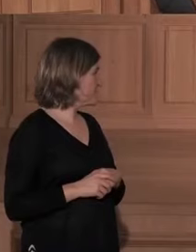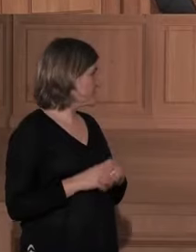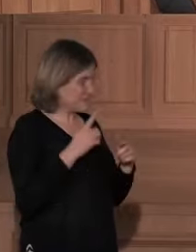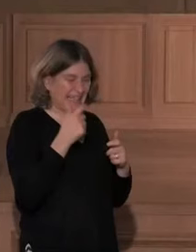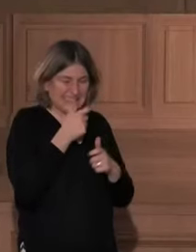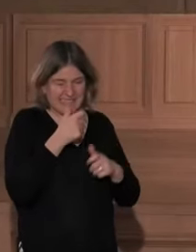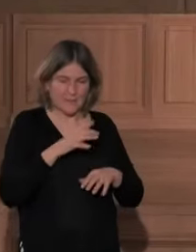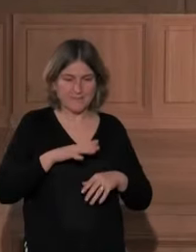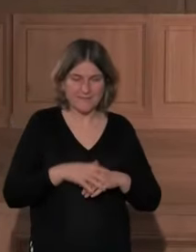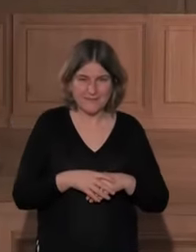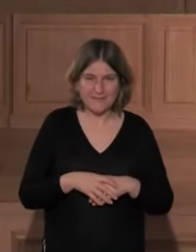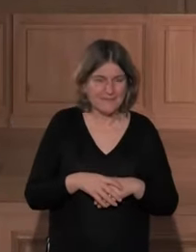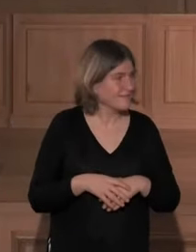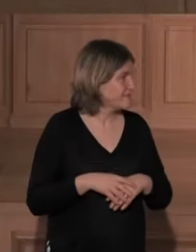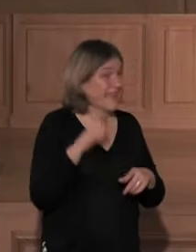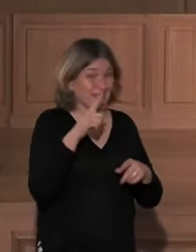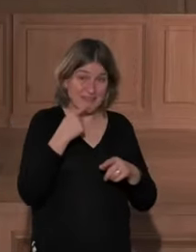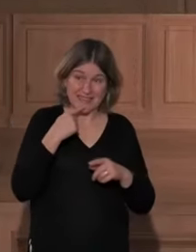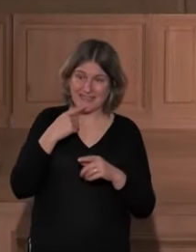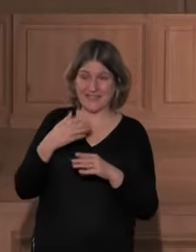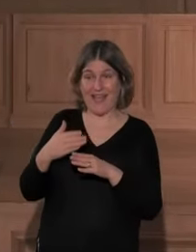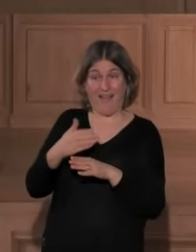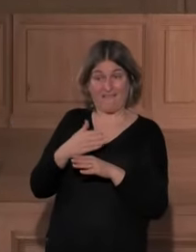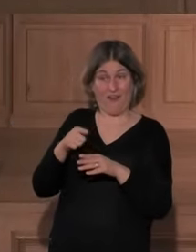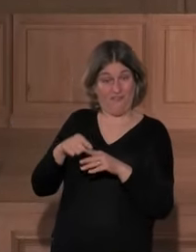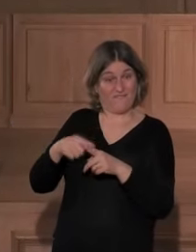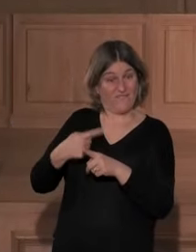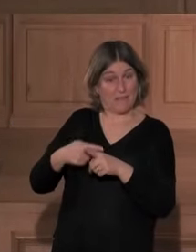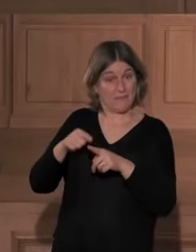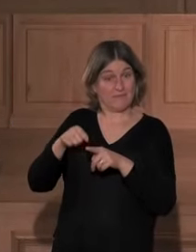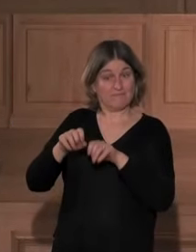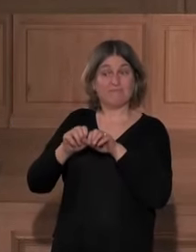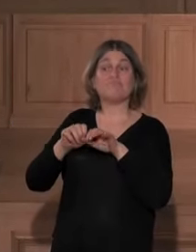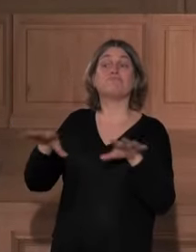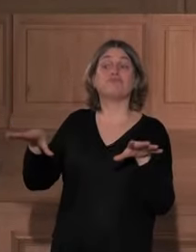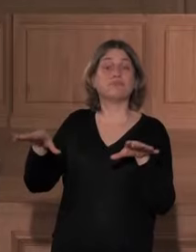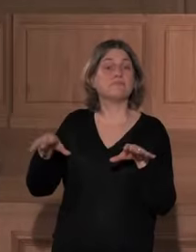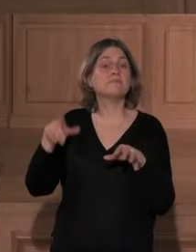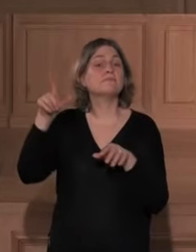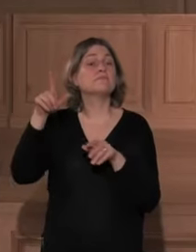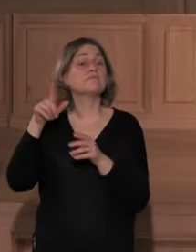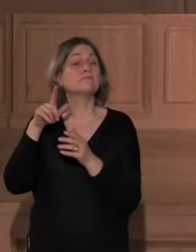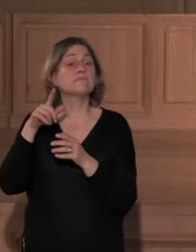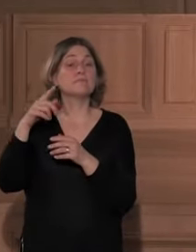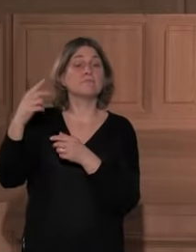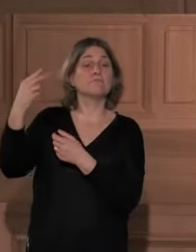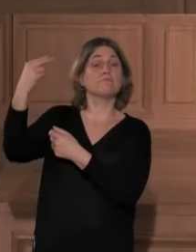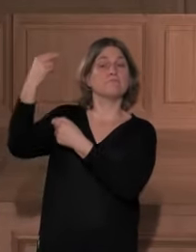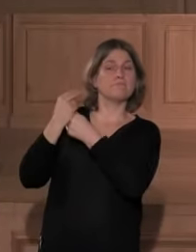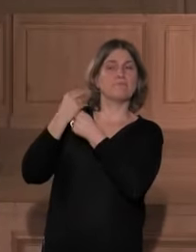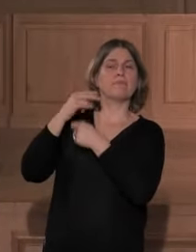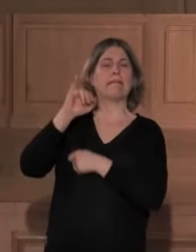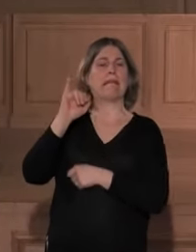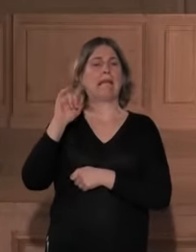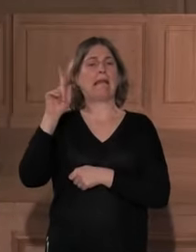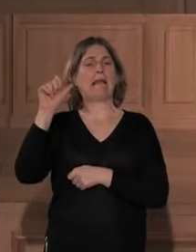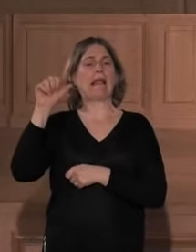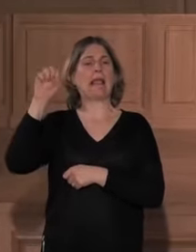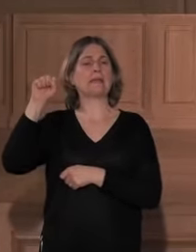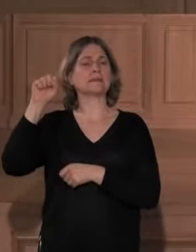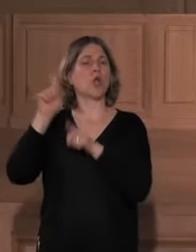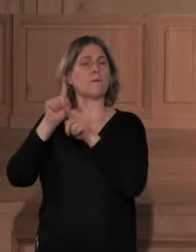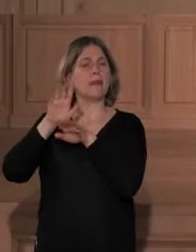Réponds à la question. J'ai dit avant que le film y sorte, mais moi, vous pouvez vérifier les dates d'inspection IGAS, c'est 2017. Donc, si vous voulez,